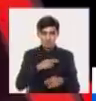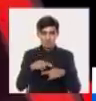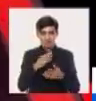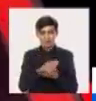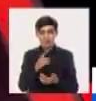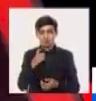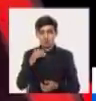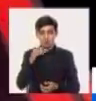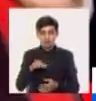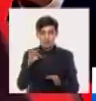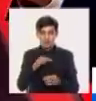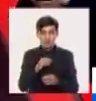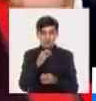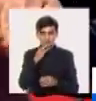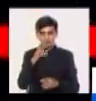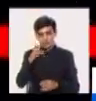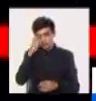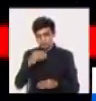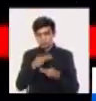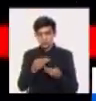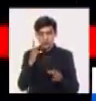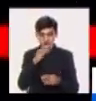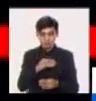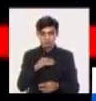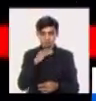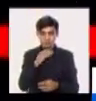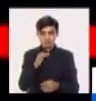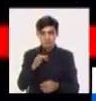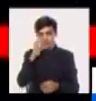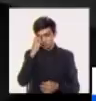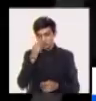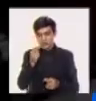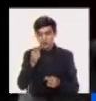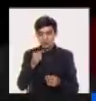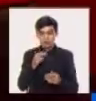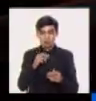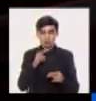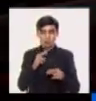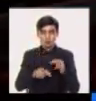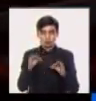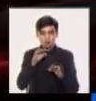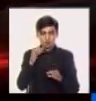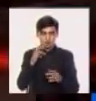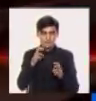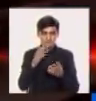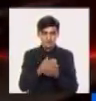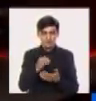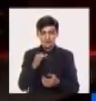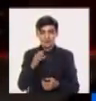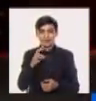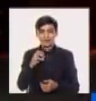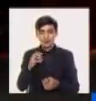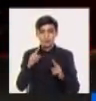000 теңгеден беруге мемлекеттің жағдайы жете ме? Мемлекетте ақша таусылды деген сөз шыға бастады. Неге жұма